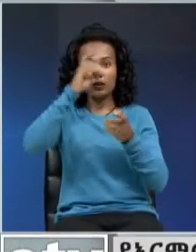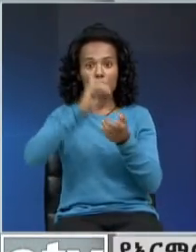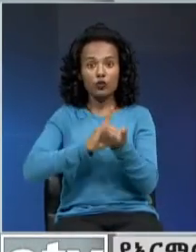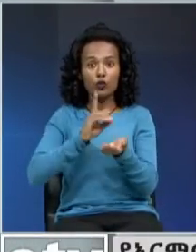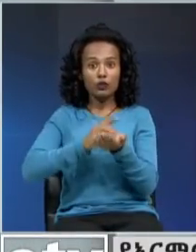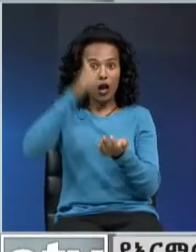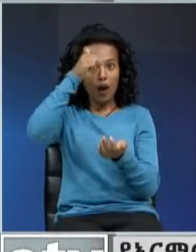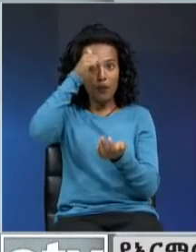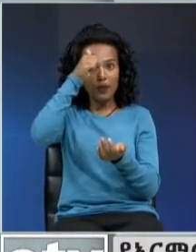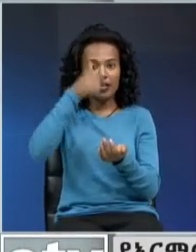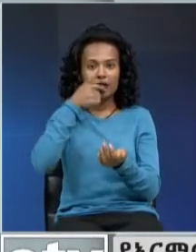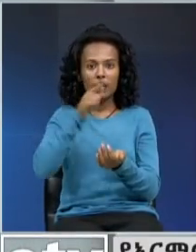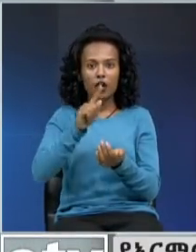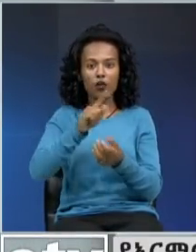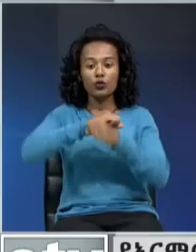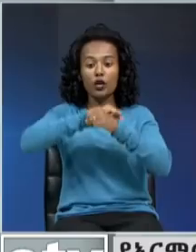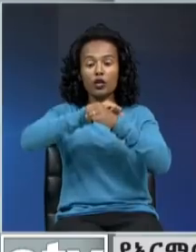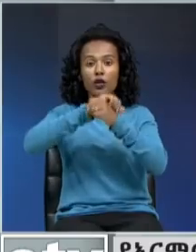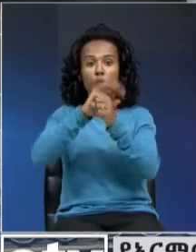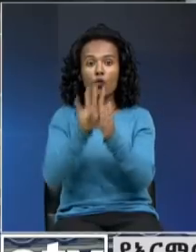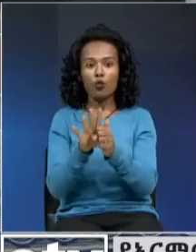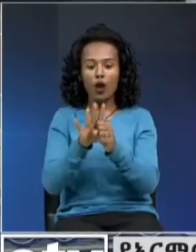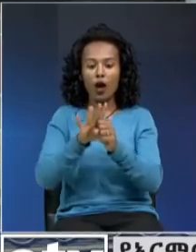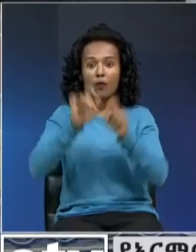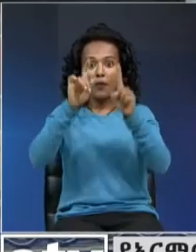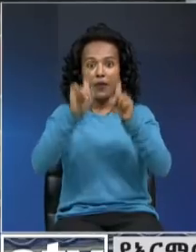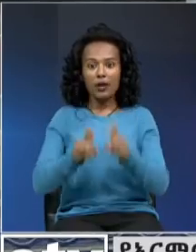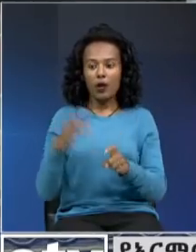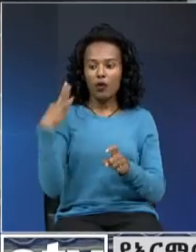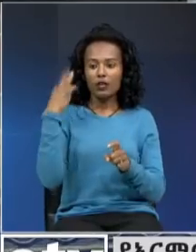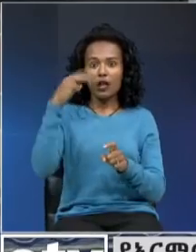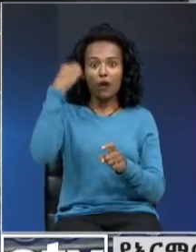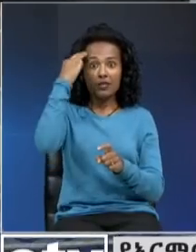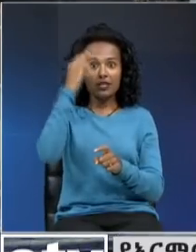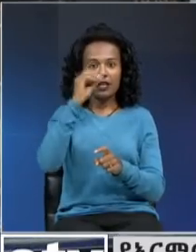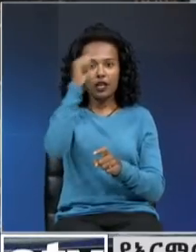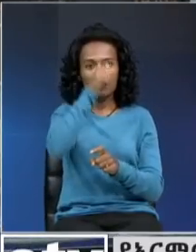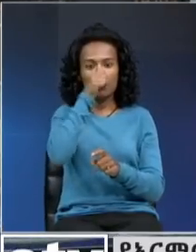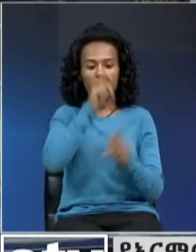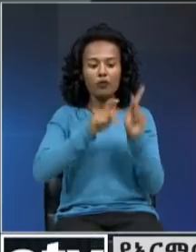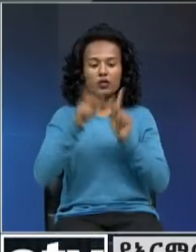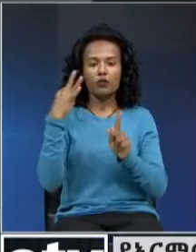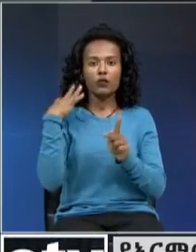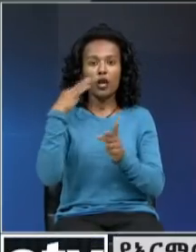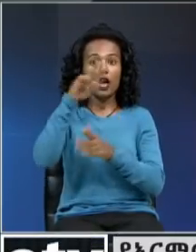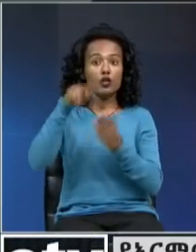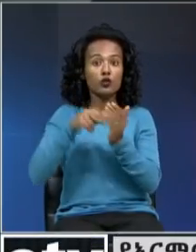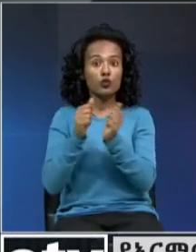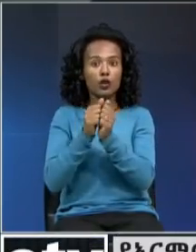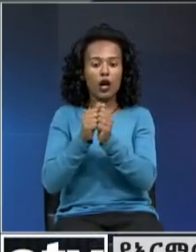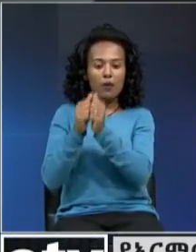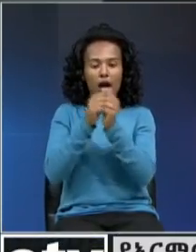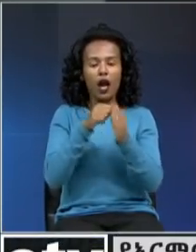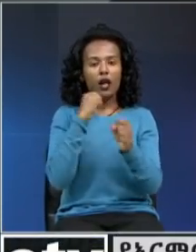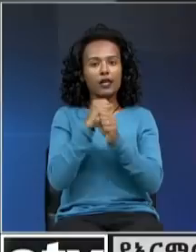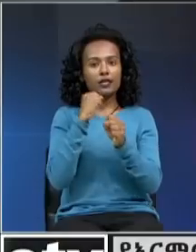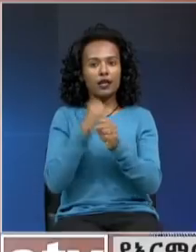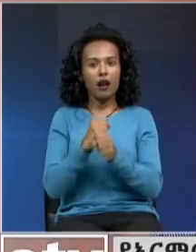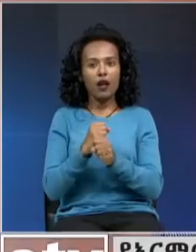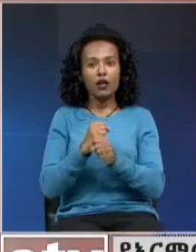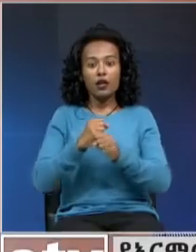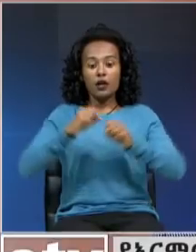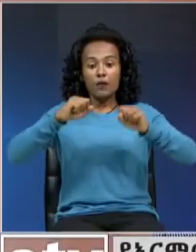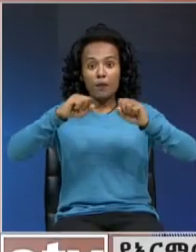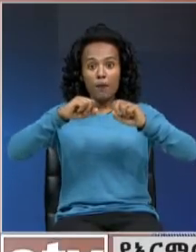ገነቱ እንደተናገሩት የኮሮና ቫይረስ የላብራቶሪ ምርመራውን ከጤና ሚኒስቴርና ከኢትዮጵያ ህብረተሰብ ጤና ኢንስቲትዩት ጋር በጋራ ይሰራል።